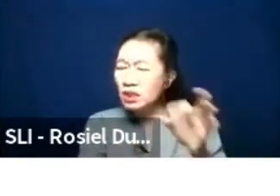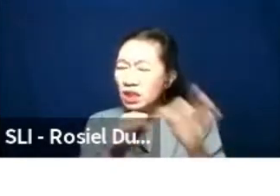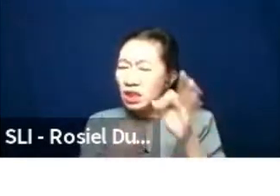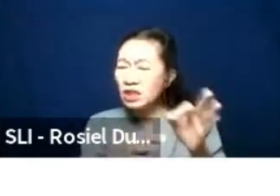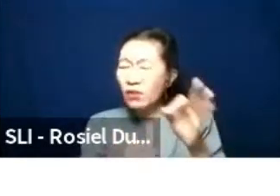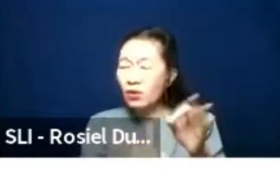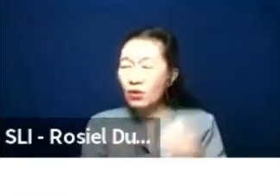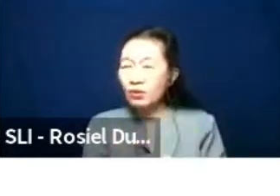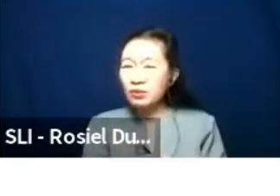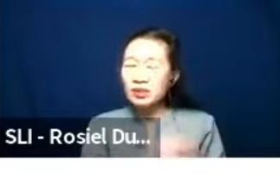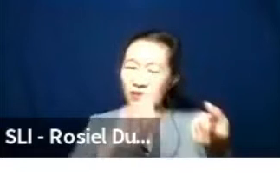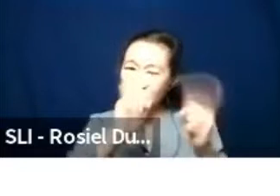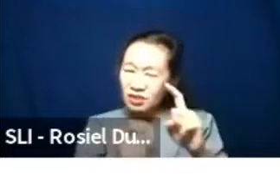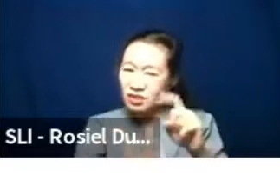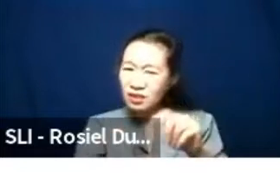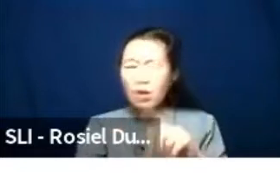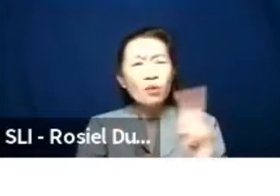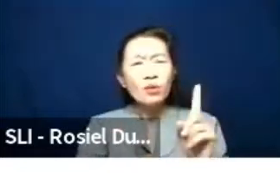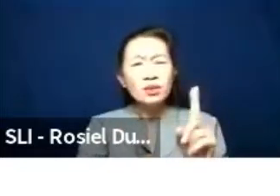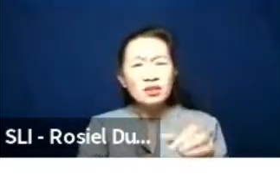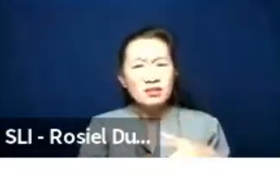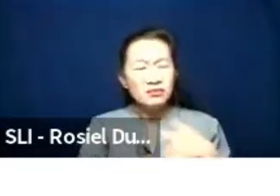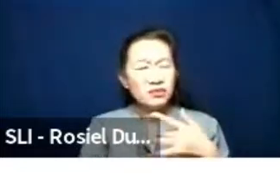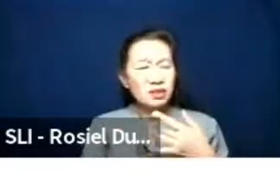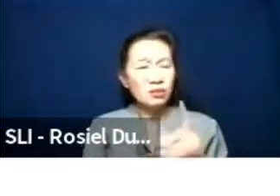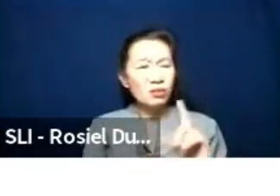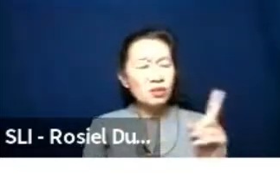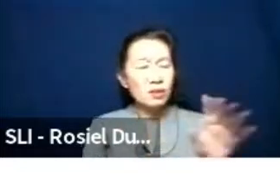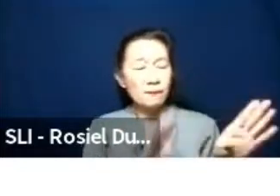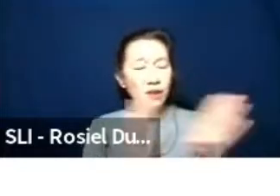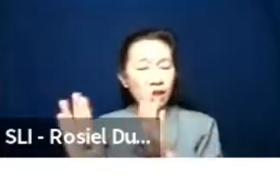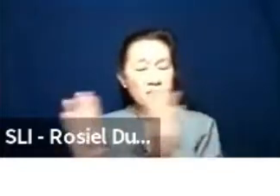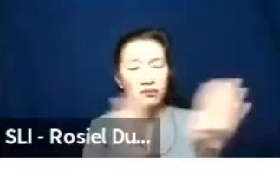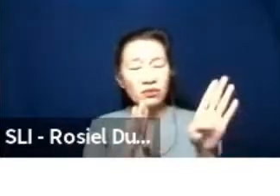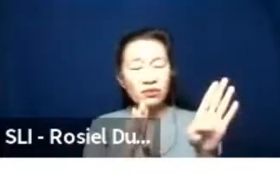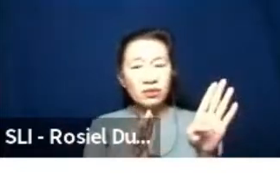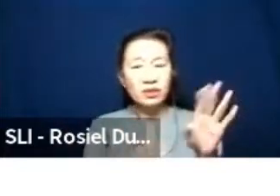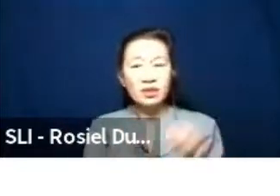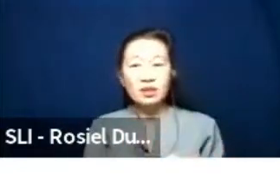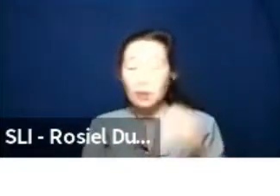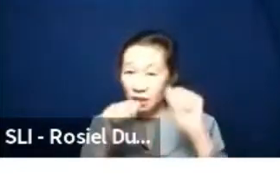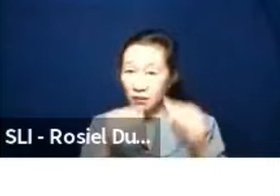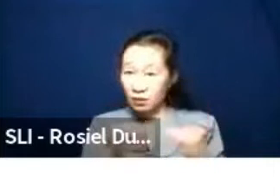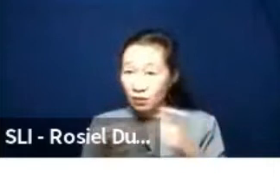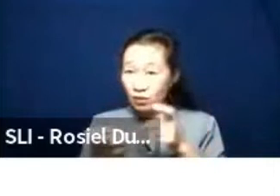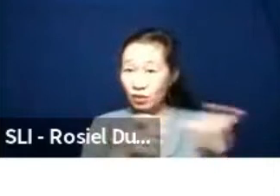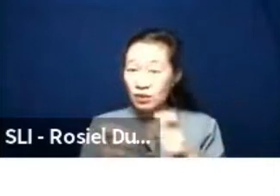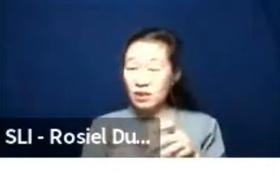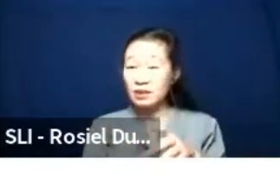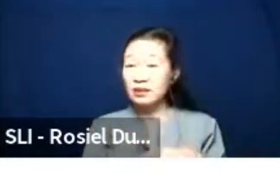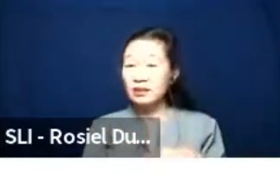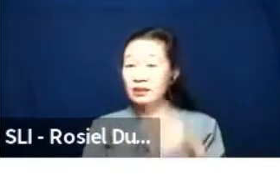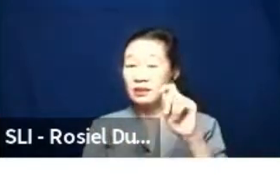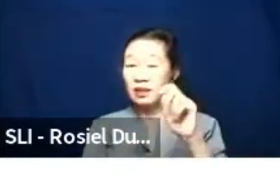sa schedule? Ano ang reaction niya or ano ang behavior niya? Kaya niya bang i-control yung temper niya?